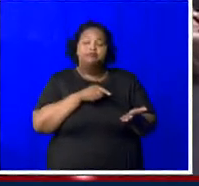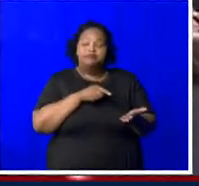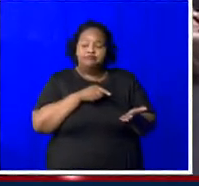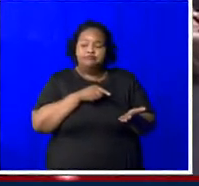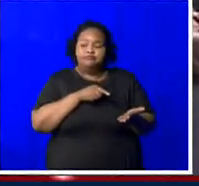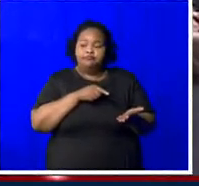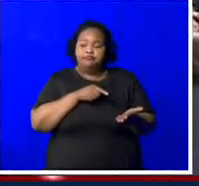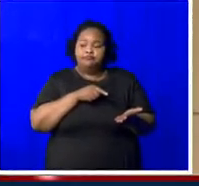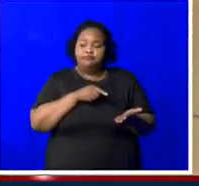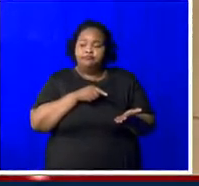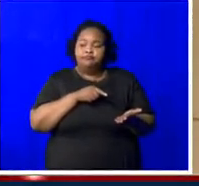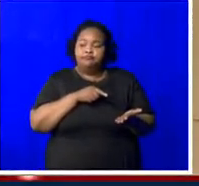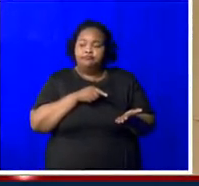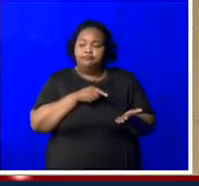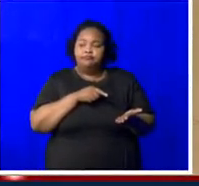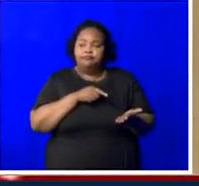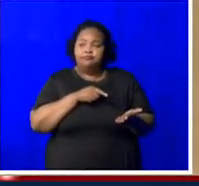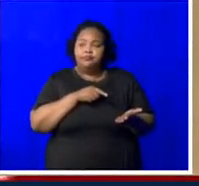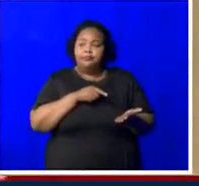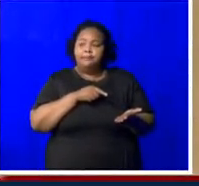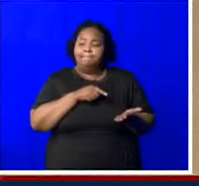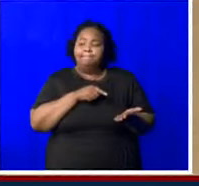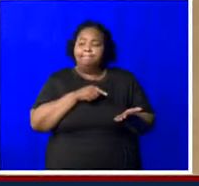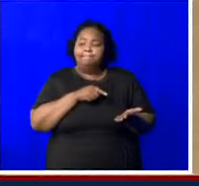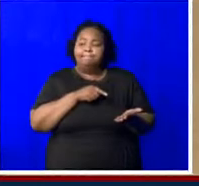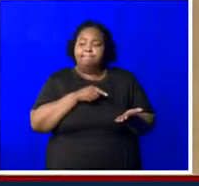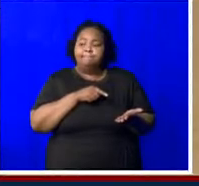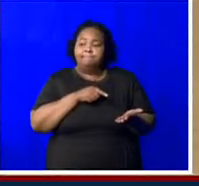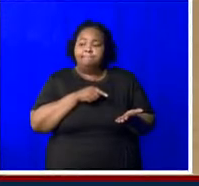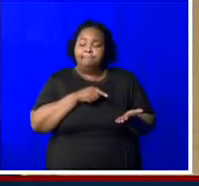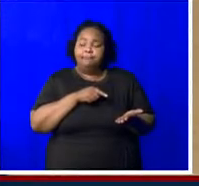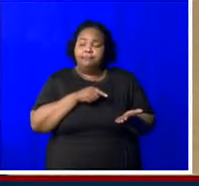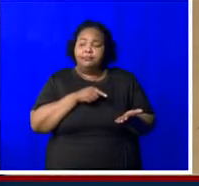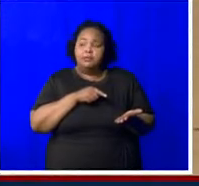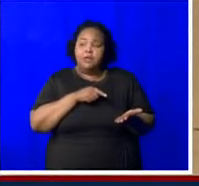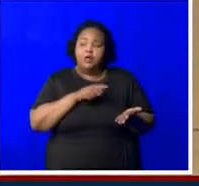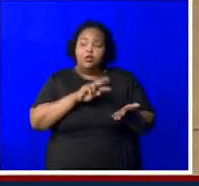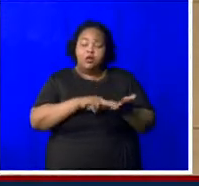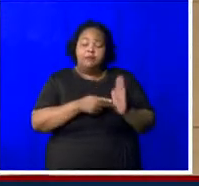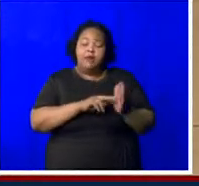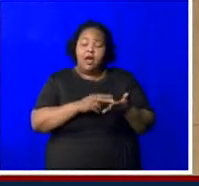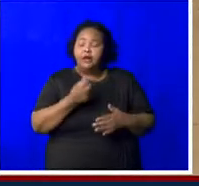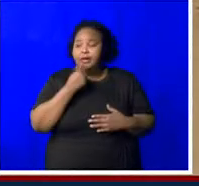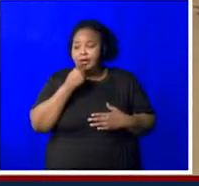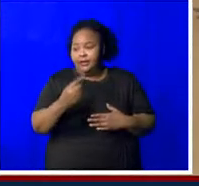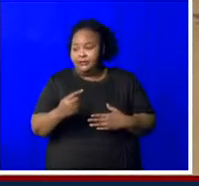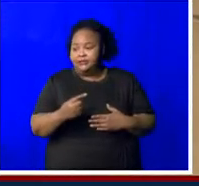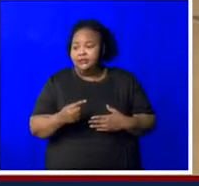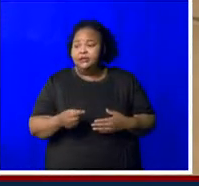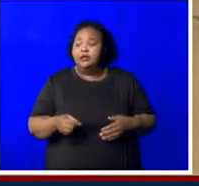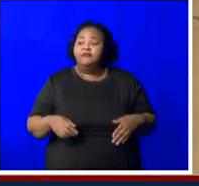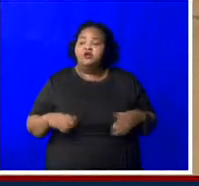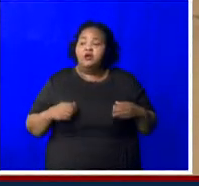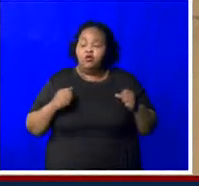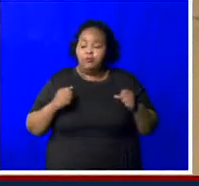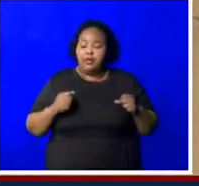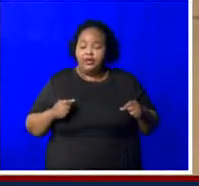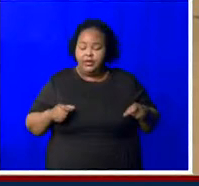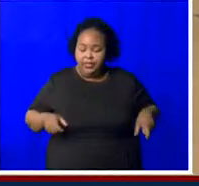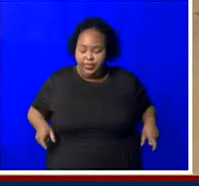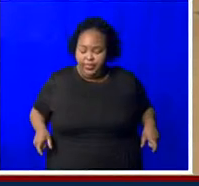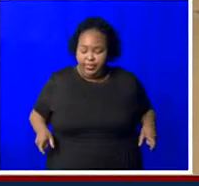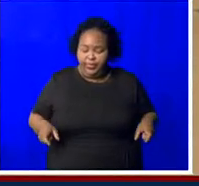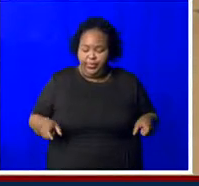akube nemgubudla westimela losuka e-Cape Town uyofika